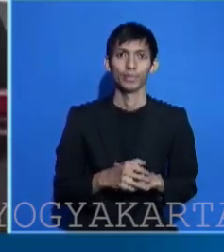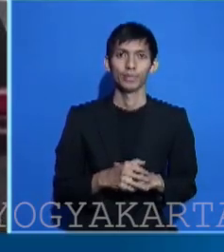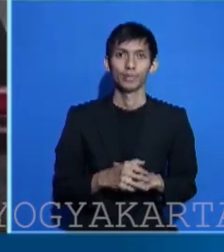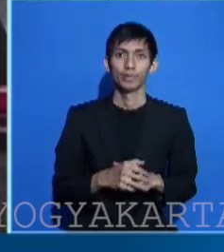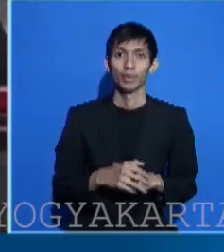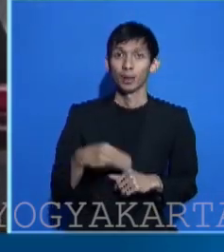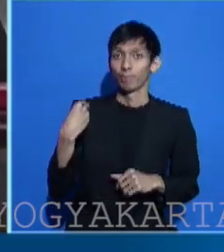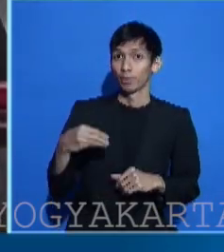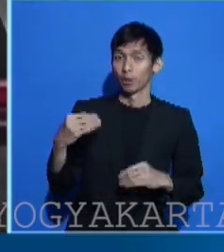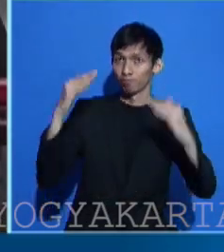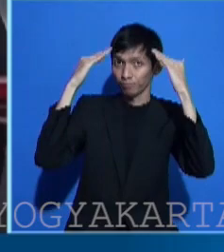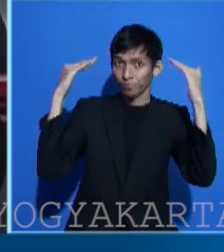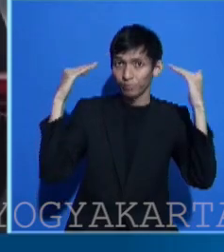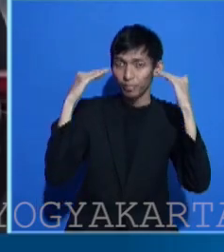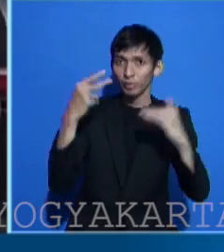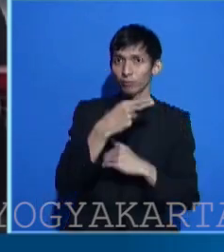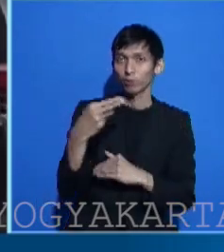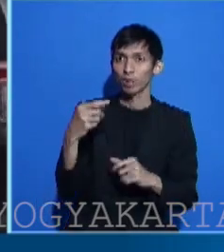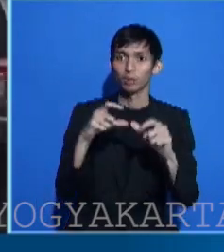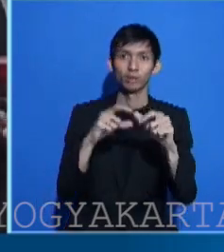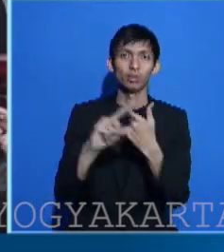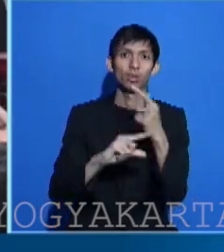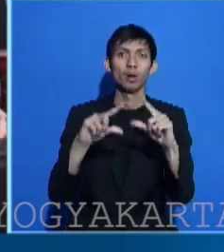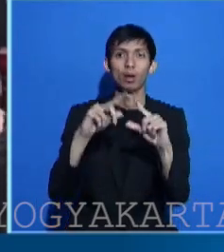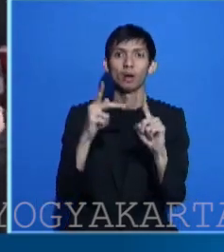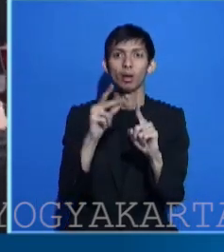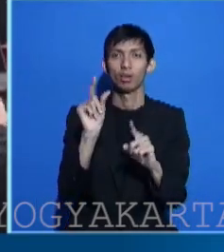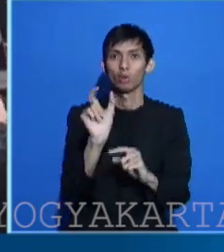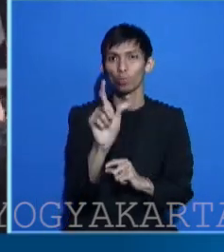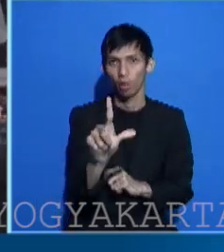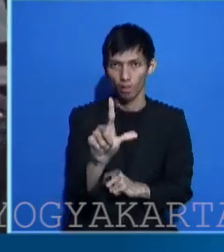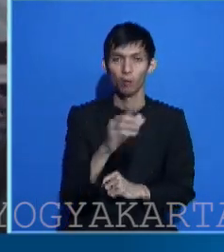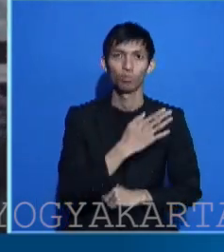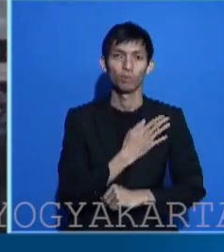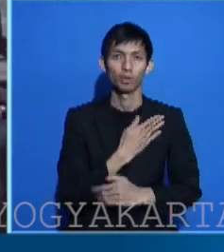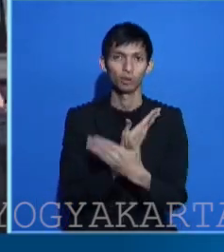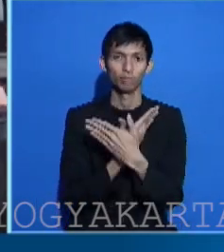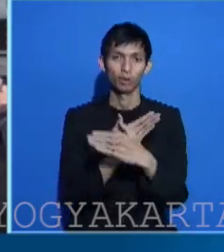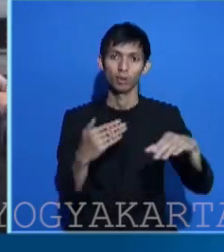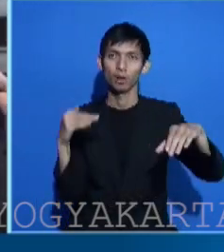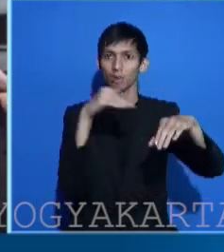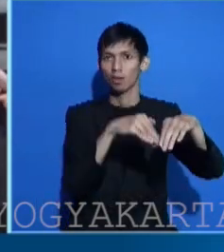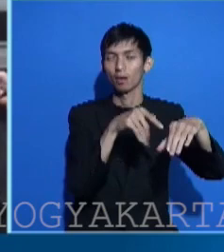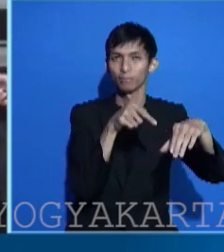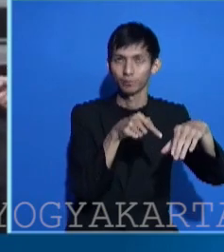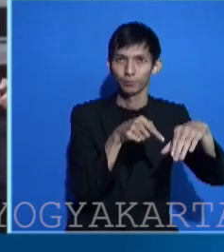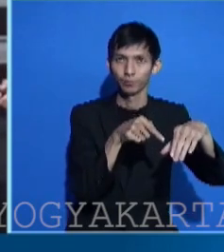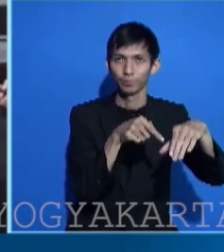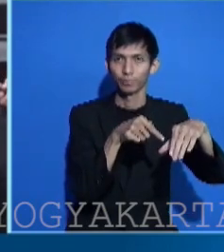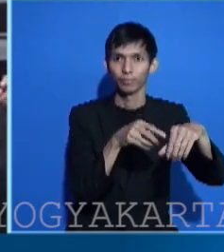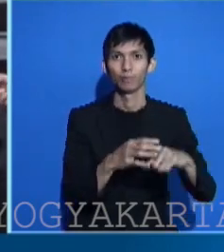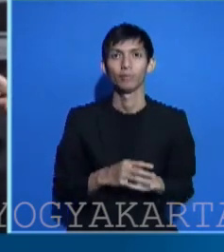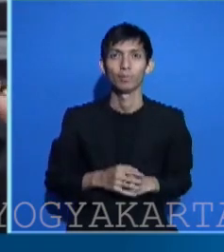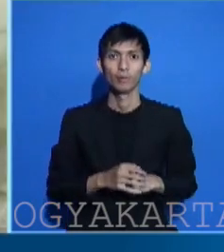Menteri Pertanian Republik Indonesia Syahrul Yasin Limpo melakukan kunjungan ke kabupaten Gunungkidul Daerah Istimewa Yogyakarta dalam